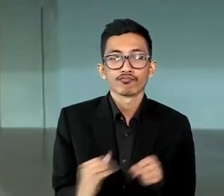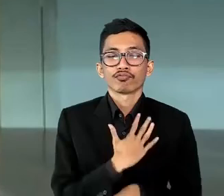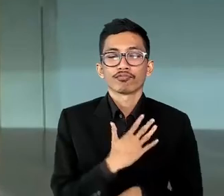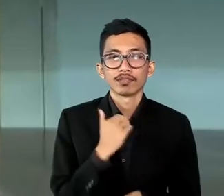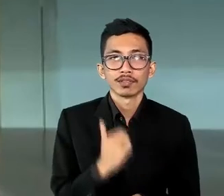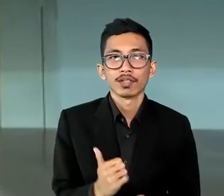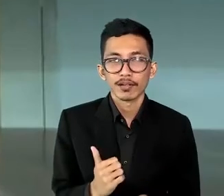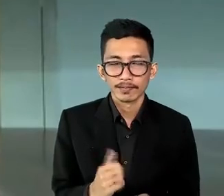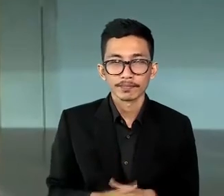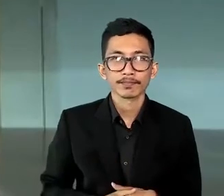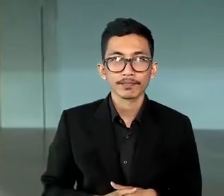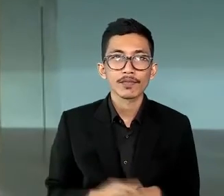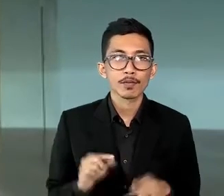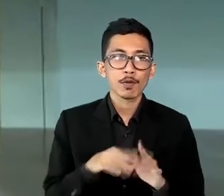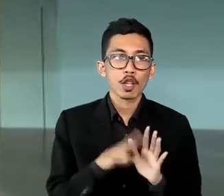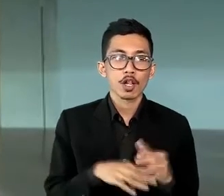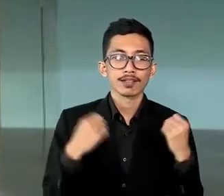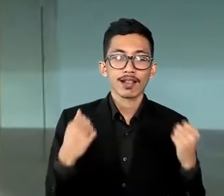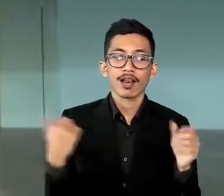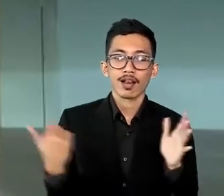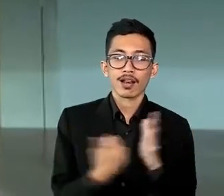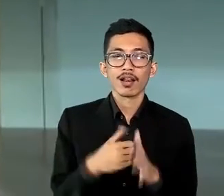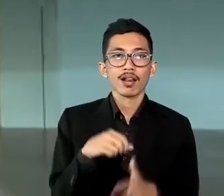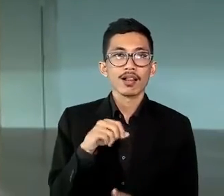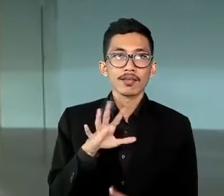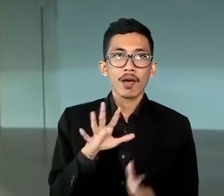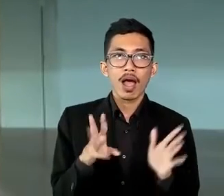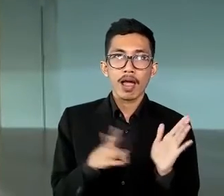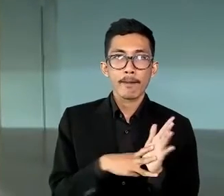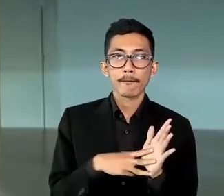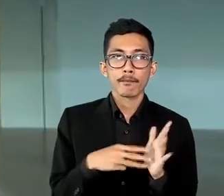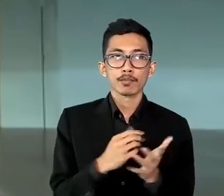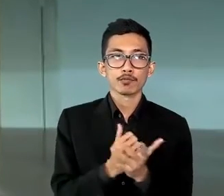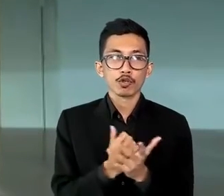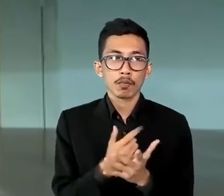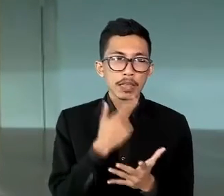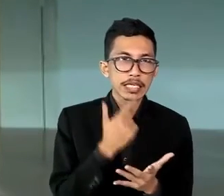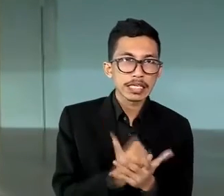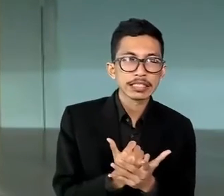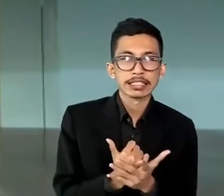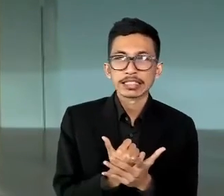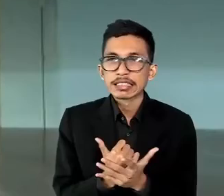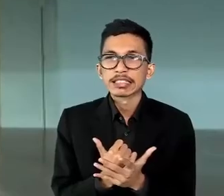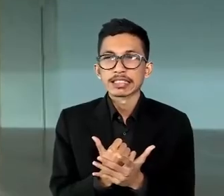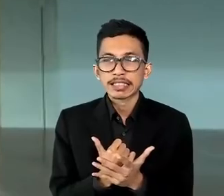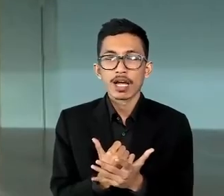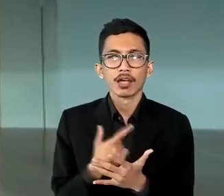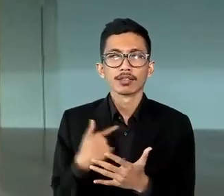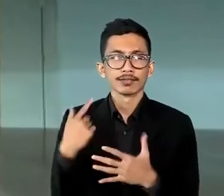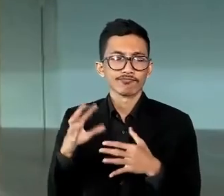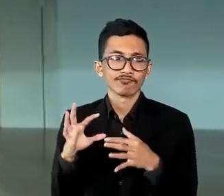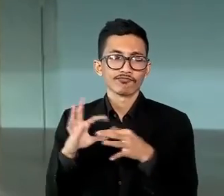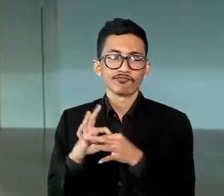lagi, protokol kesehatan tadi juga disebutkan dengan 5M ini sangat dan sangat penting. Makanya kita atas nama pemerintah